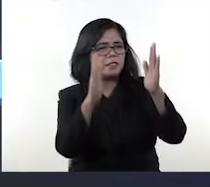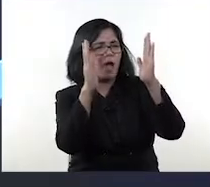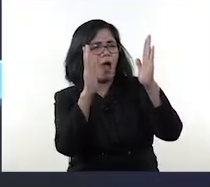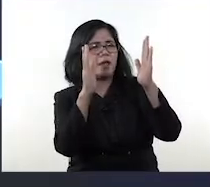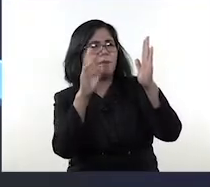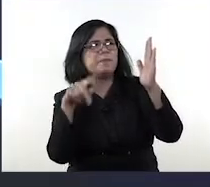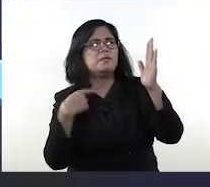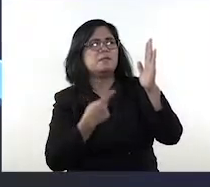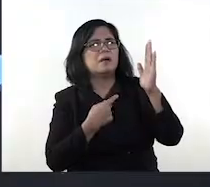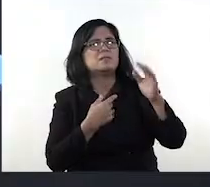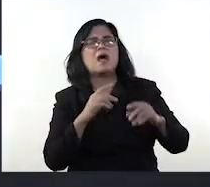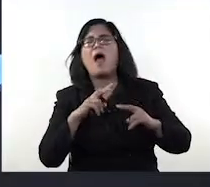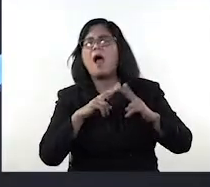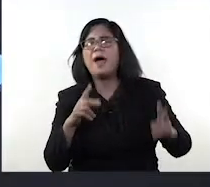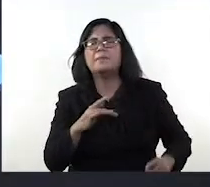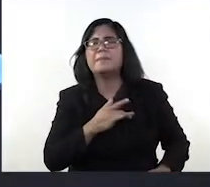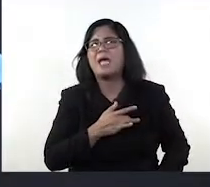Halo isup FA